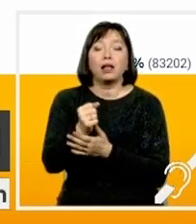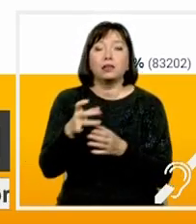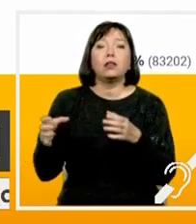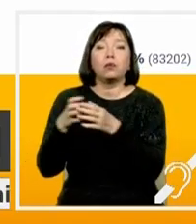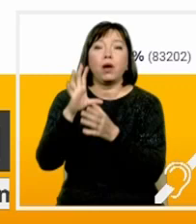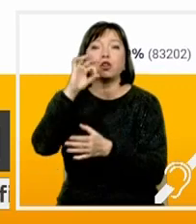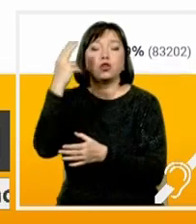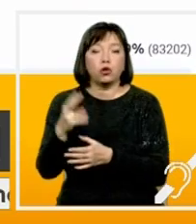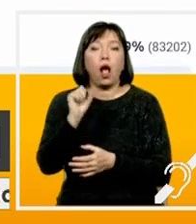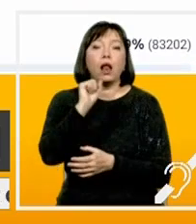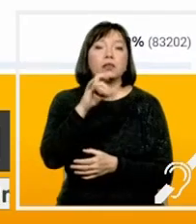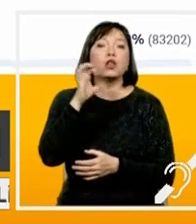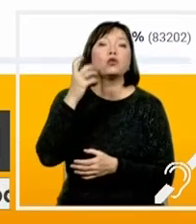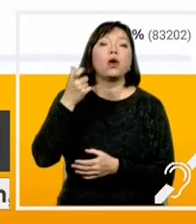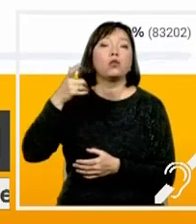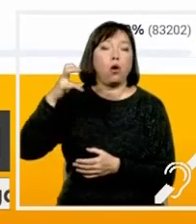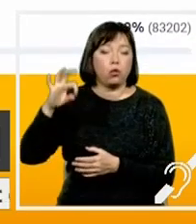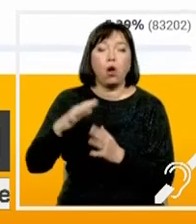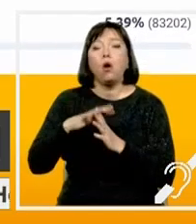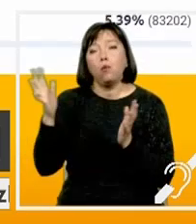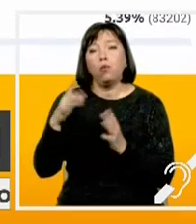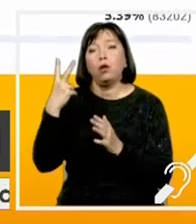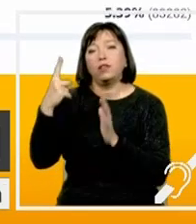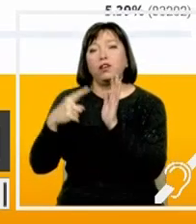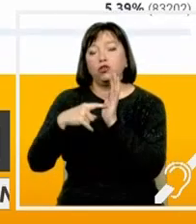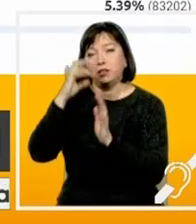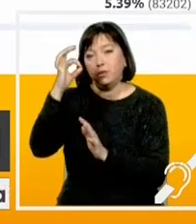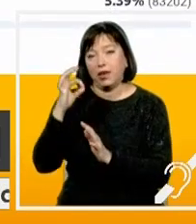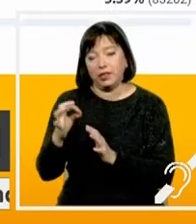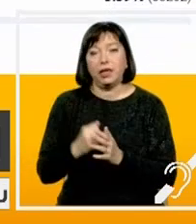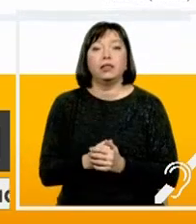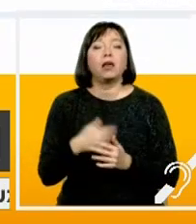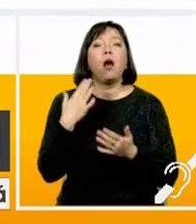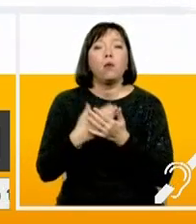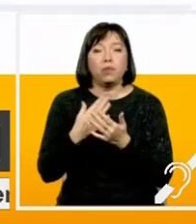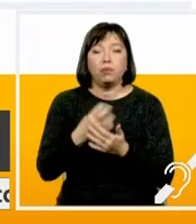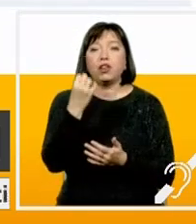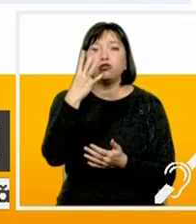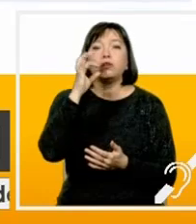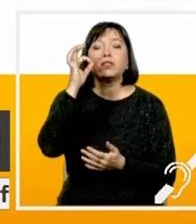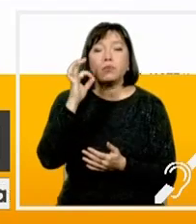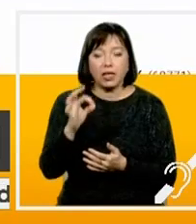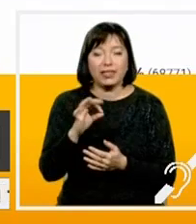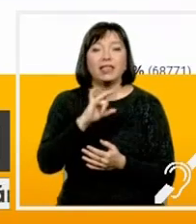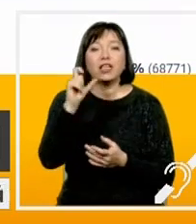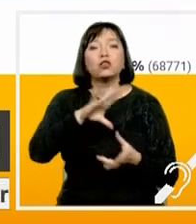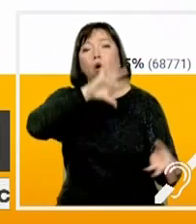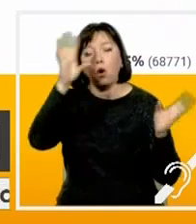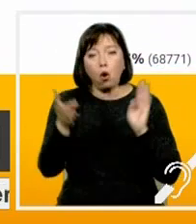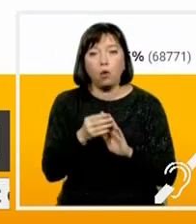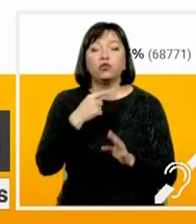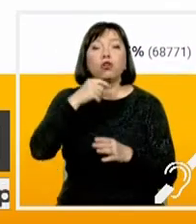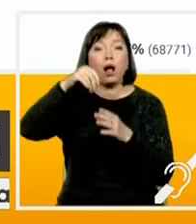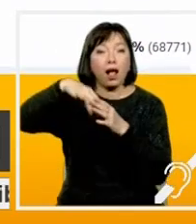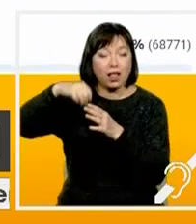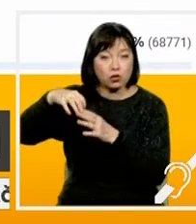Partidului Socialiștilor, Alexandru Stoianoglu, cu peste 26%. Aproape 14% din numărul total de